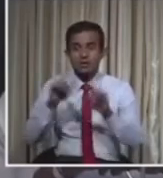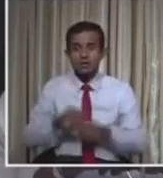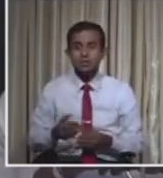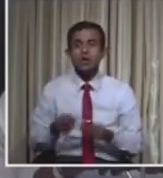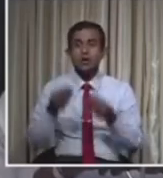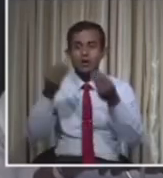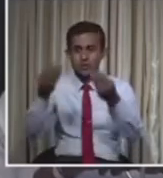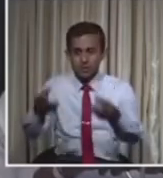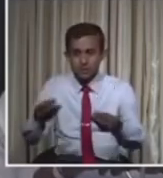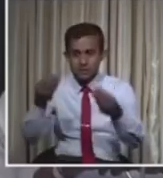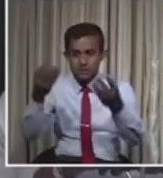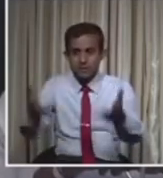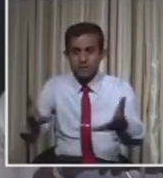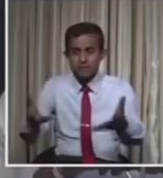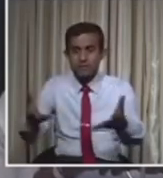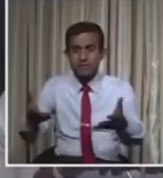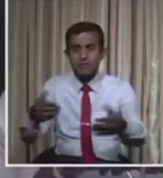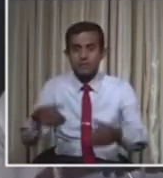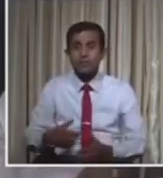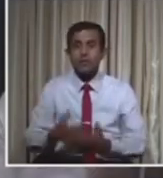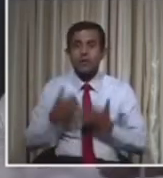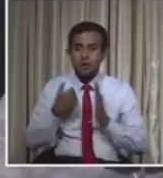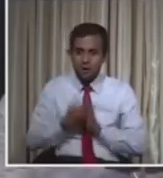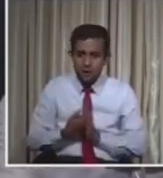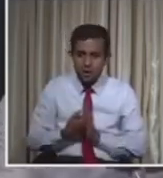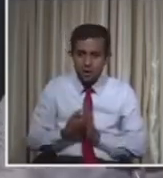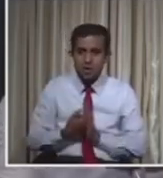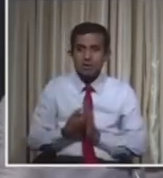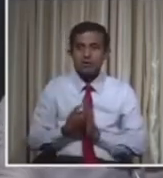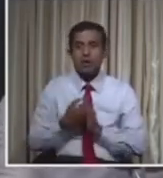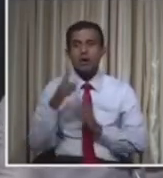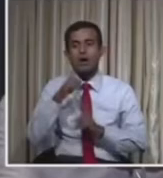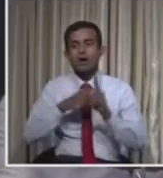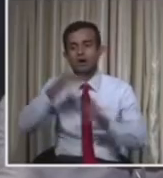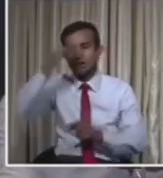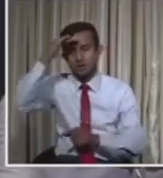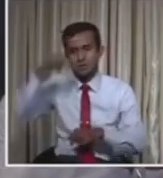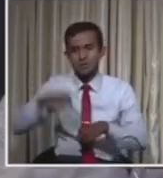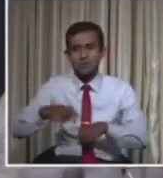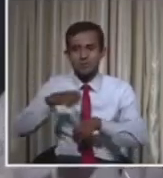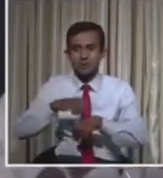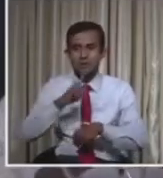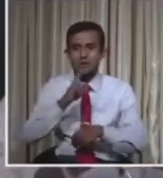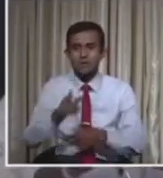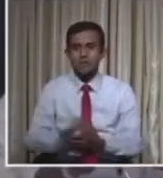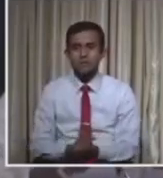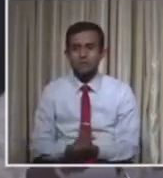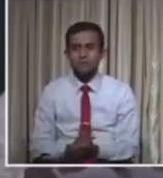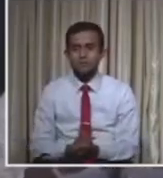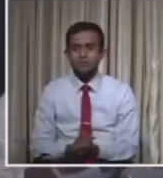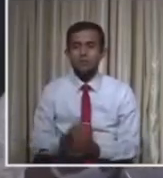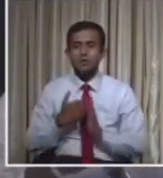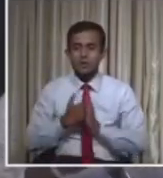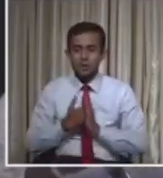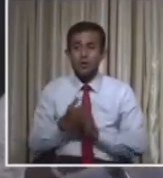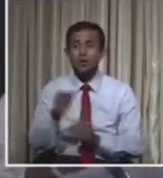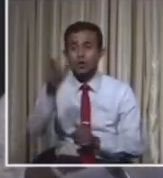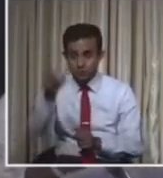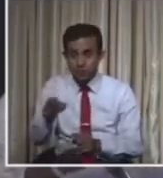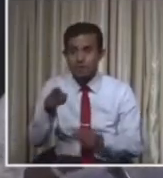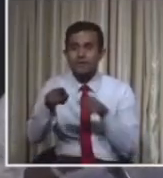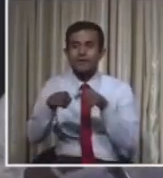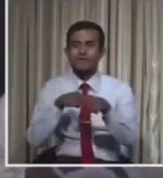ඔබටත් පුද කරනවයි කියන එක බොහොම ගෞරවයෙන් ගරු කතානායකතුමනි මේ අවස්ථාවේ පුද කරනවා ඒකේ ගෞරවය ඔබතුමාටත්